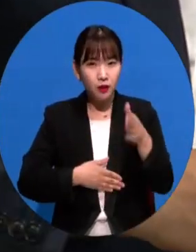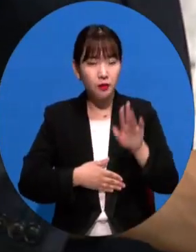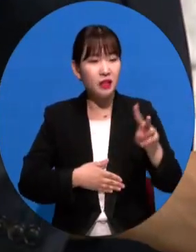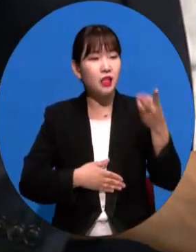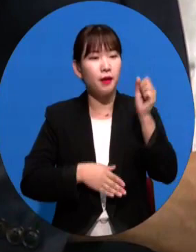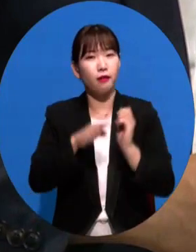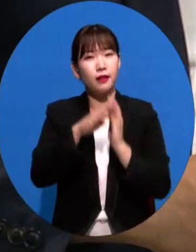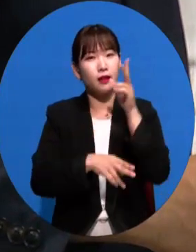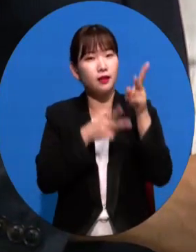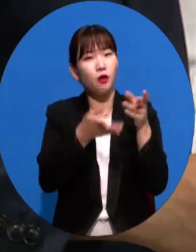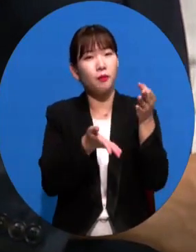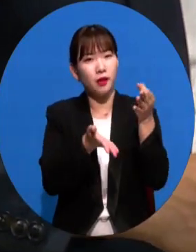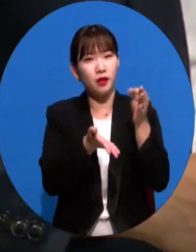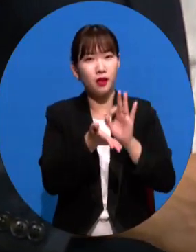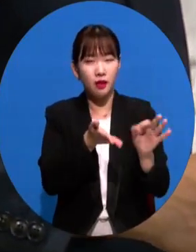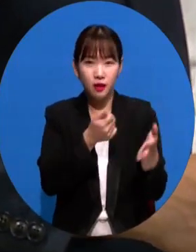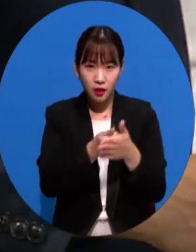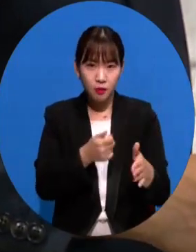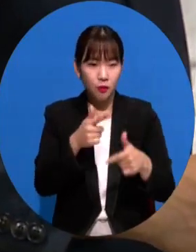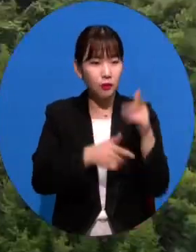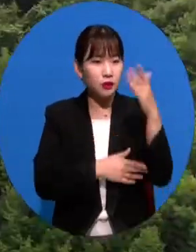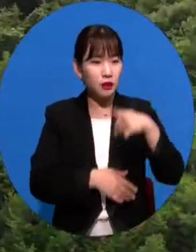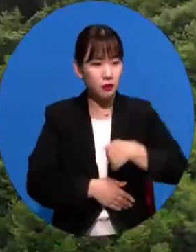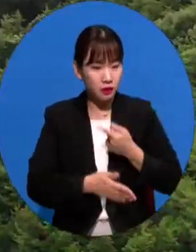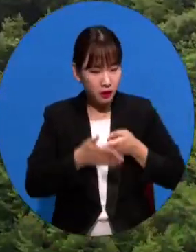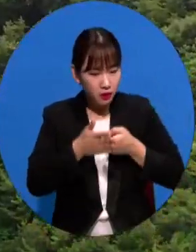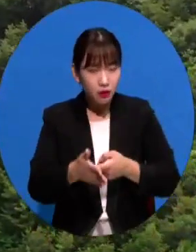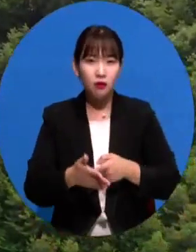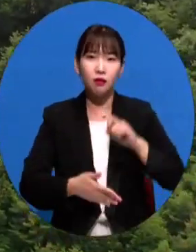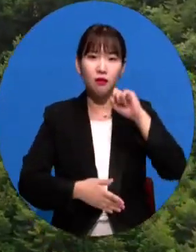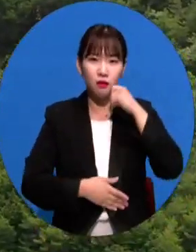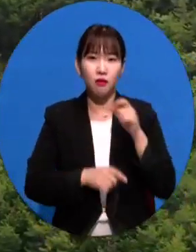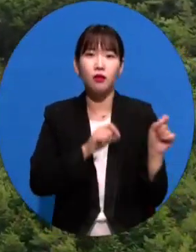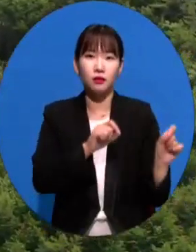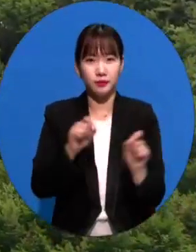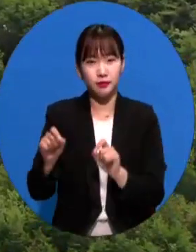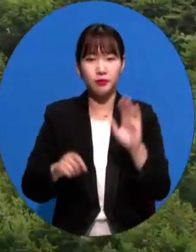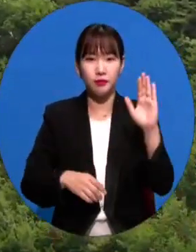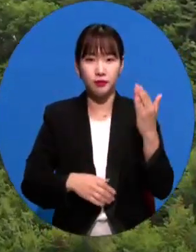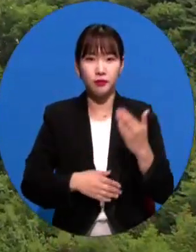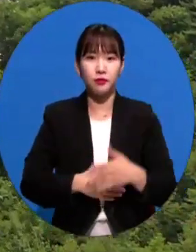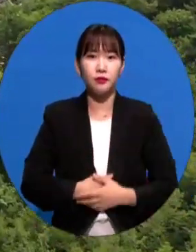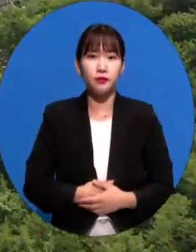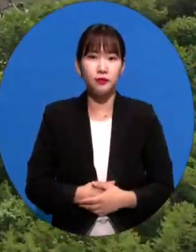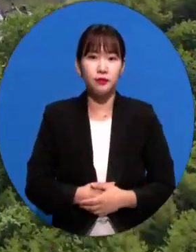200억 원이 넘는 사업비 때문에 목포시의 독자적인 공사 추진이 미뤄져 왔습니다.